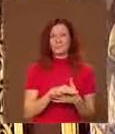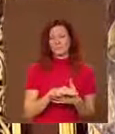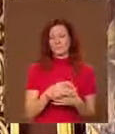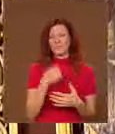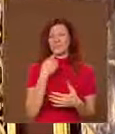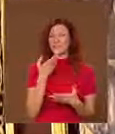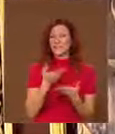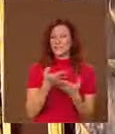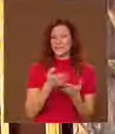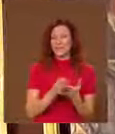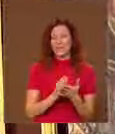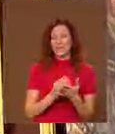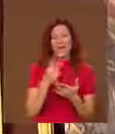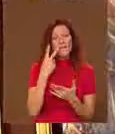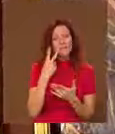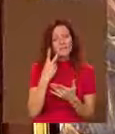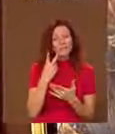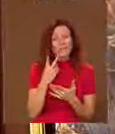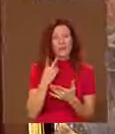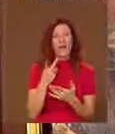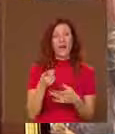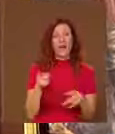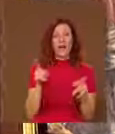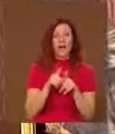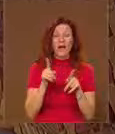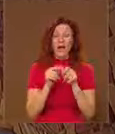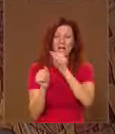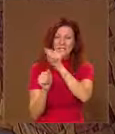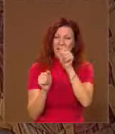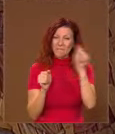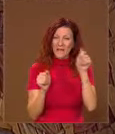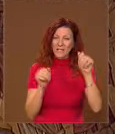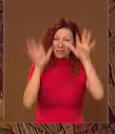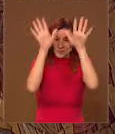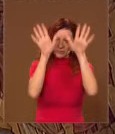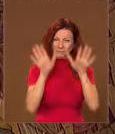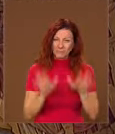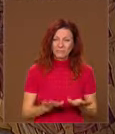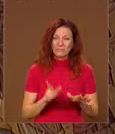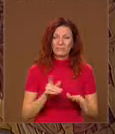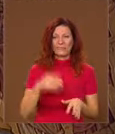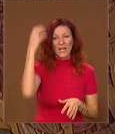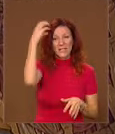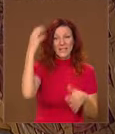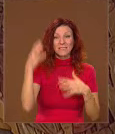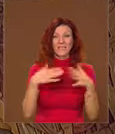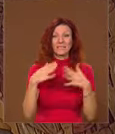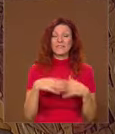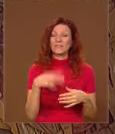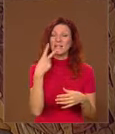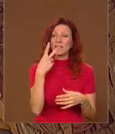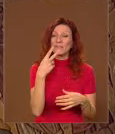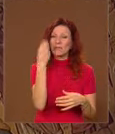Христови. Затова виждаме как на завесата на царските двери е изобразен